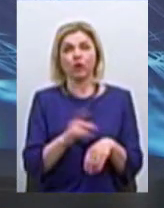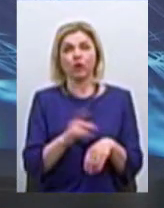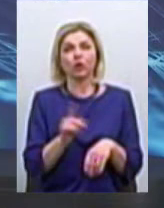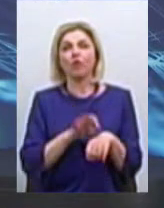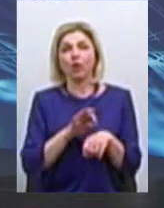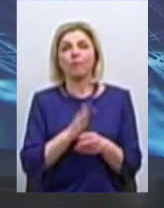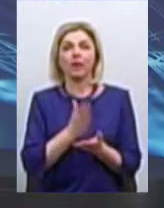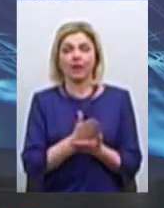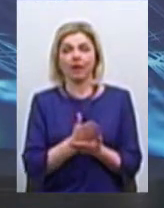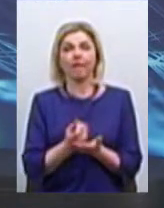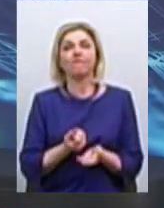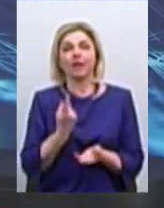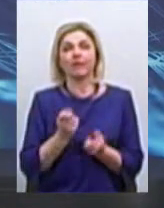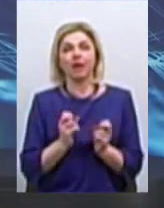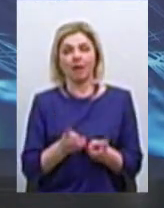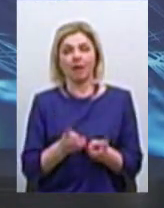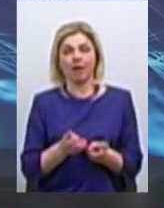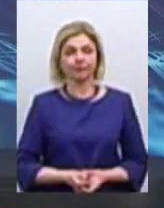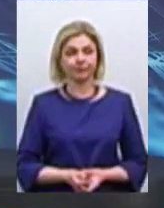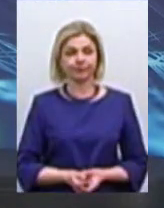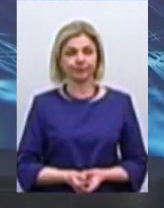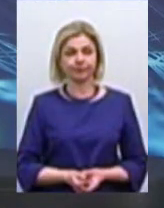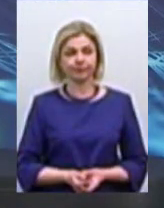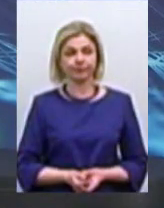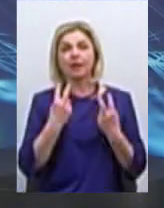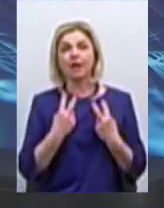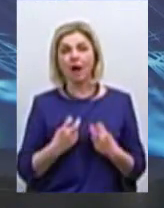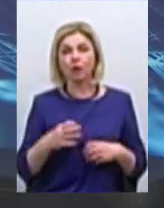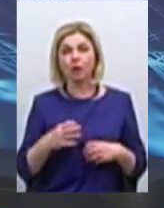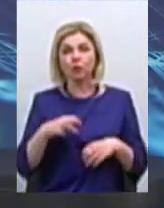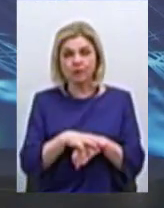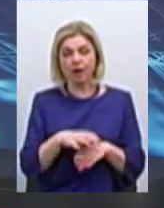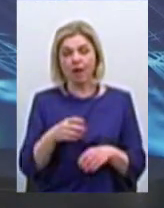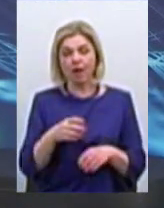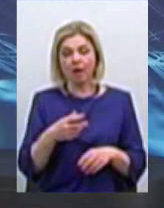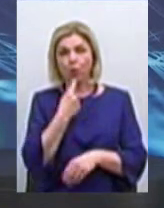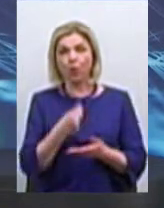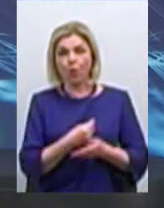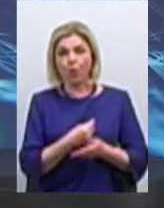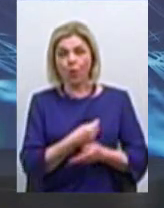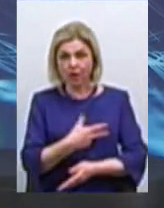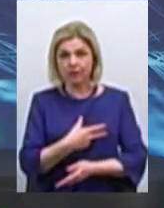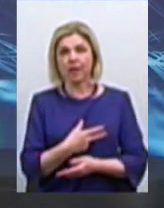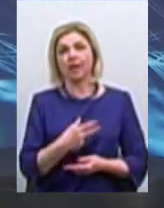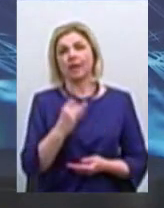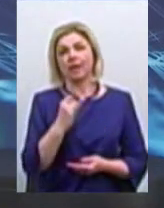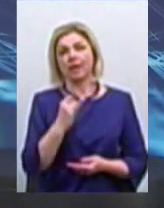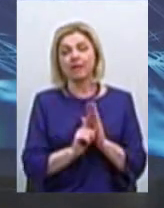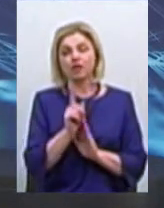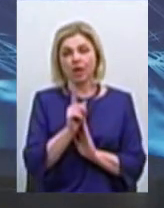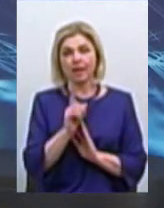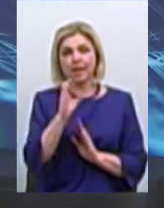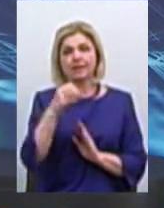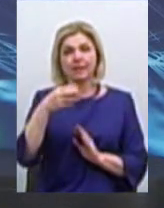хвороба? Виявляється. Так. Діагностика, відбирається кров Личинкову стадію ми можемо побачити